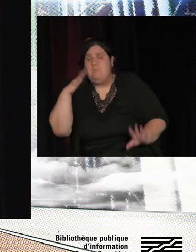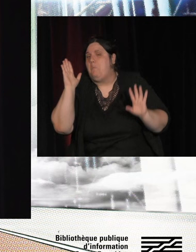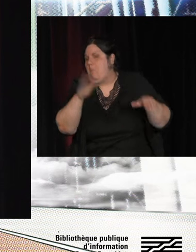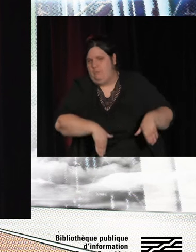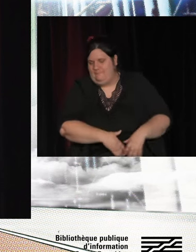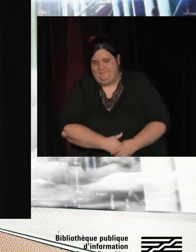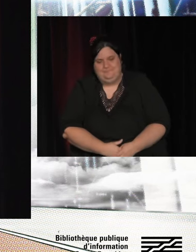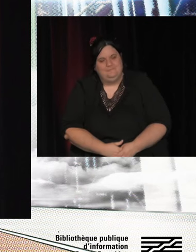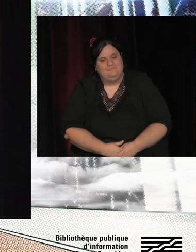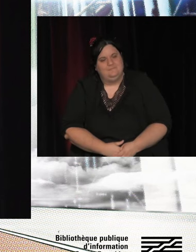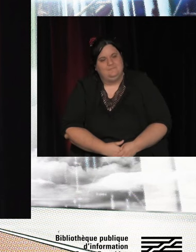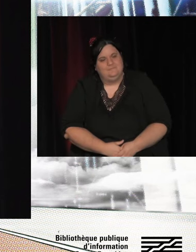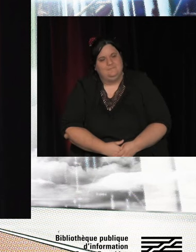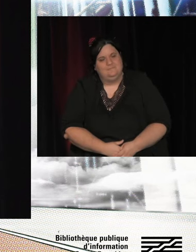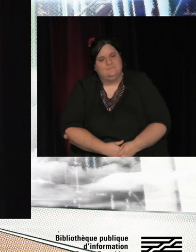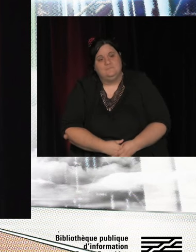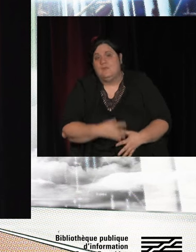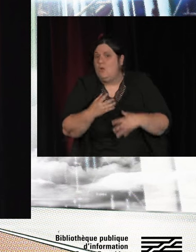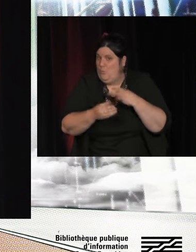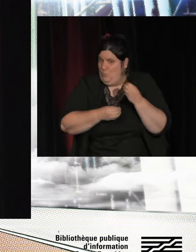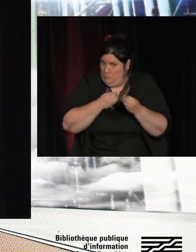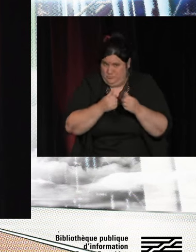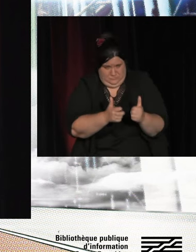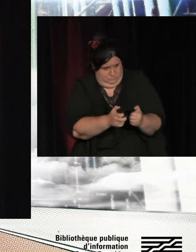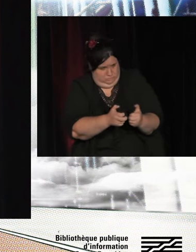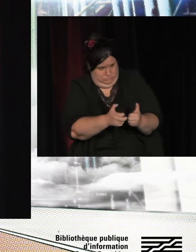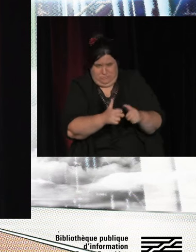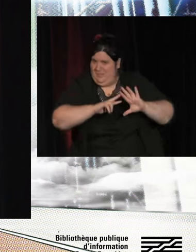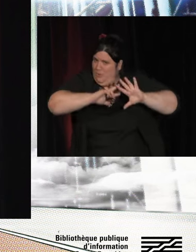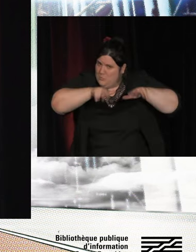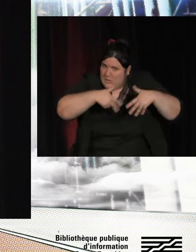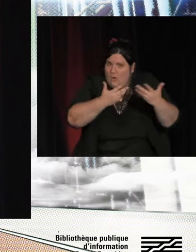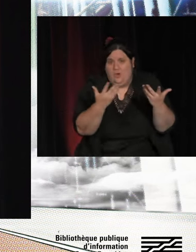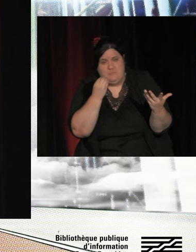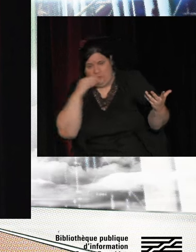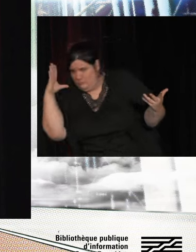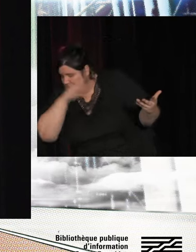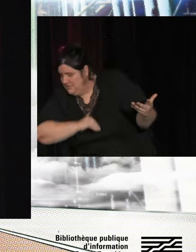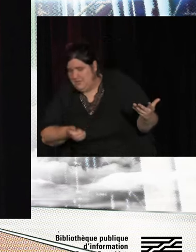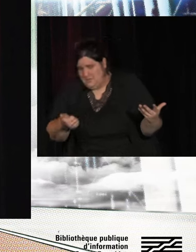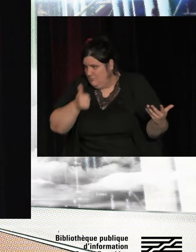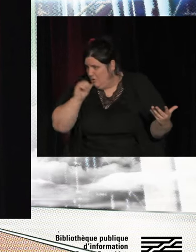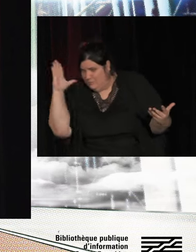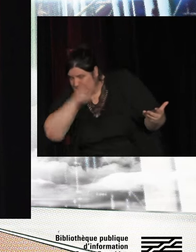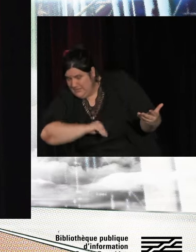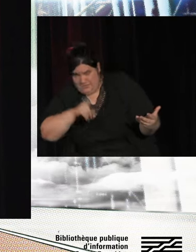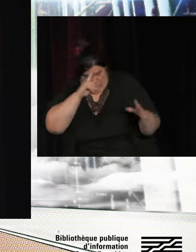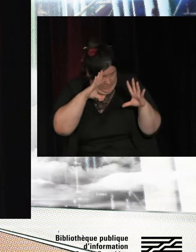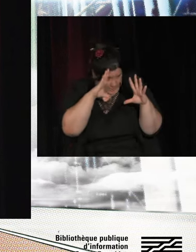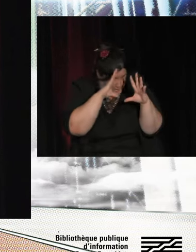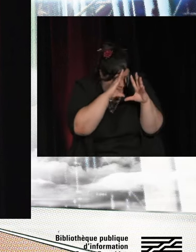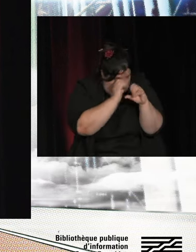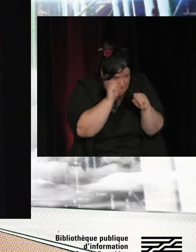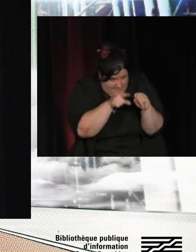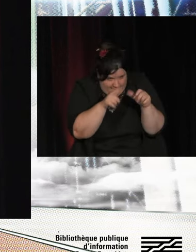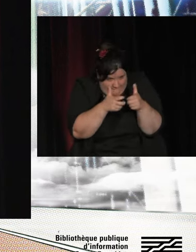Et puis des fois, je vais rester jouer 8 heures à la console en oubliant de me nourrir, de boire, de tout, parce que bah, ma concentration est